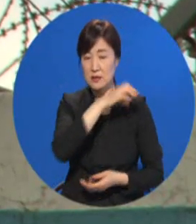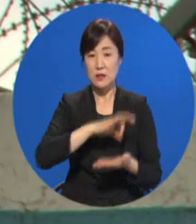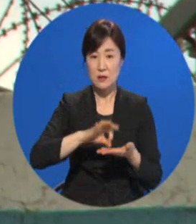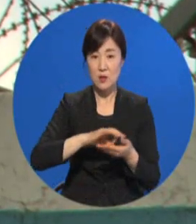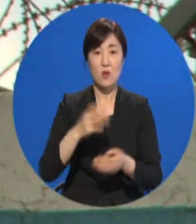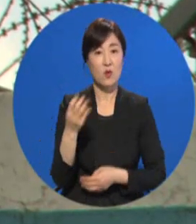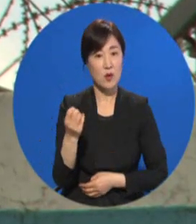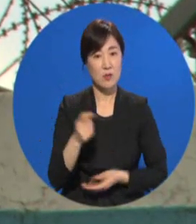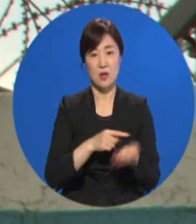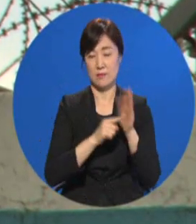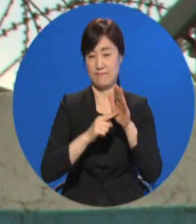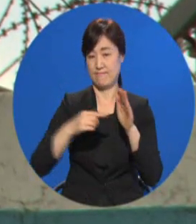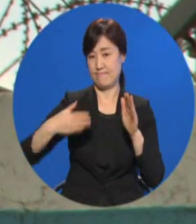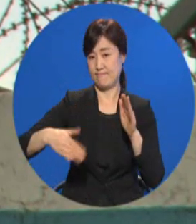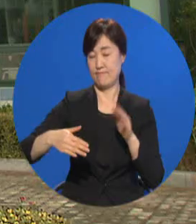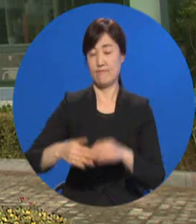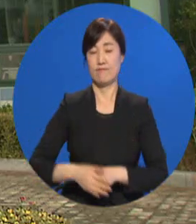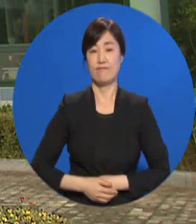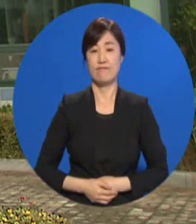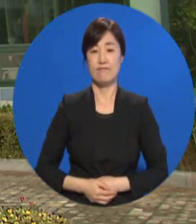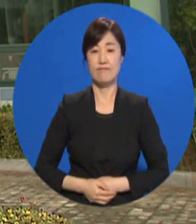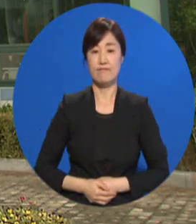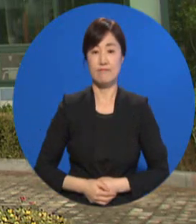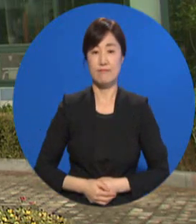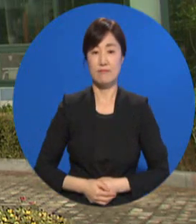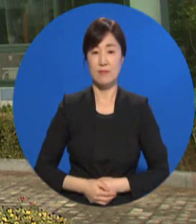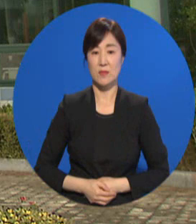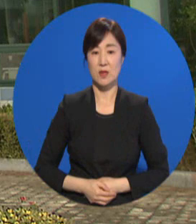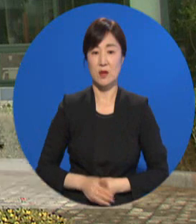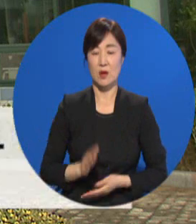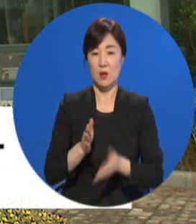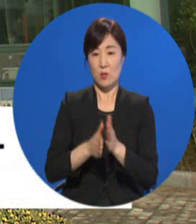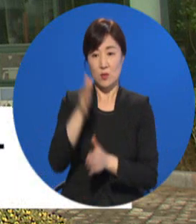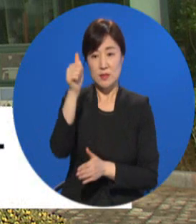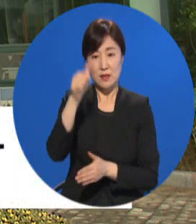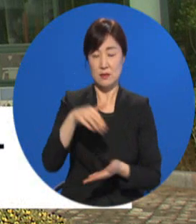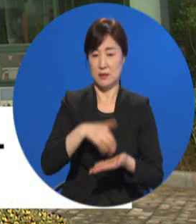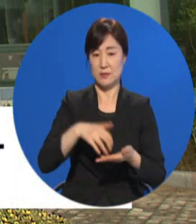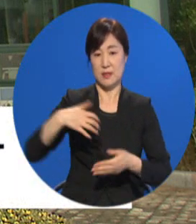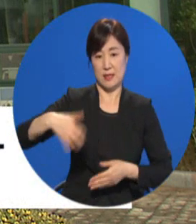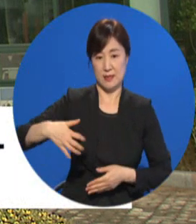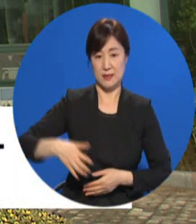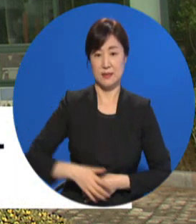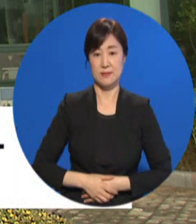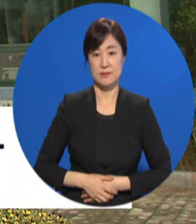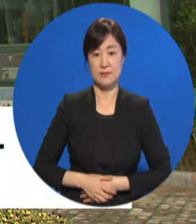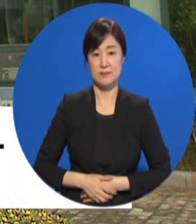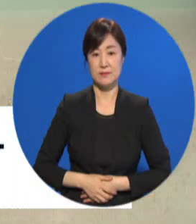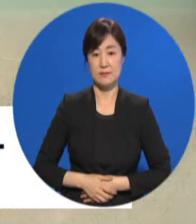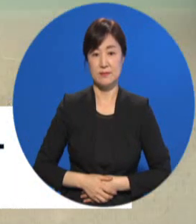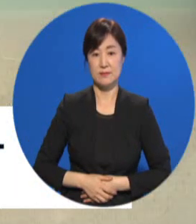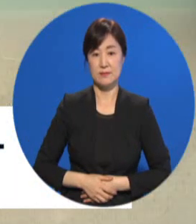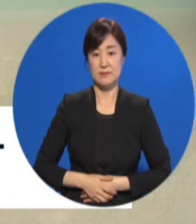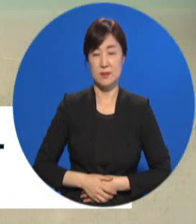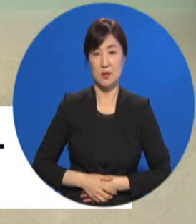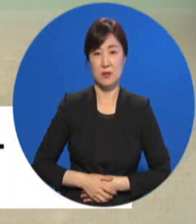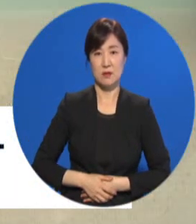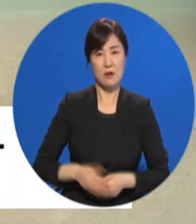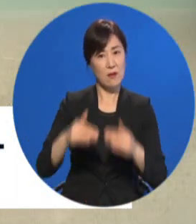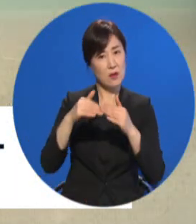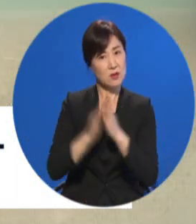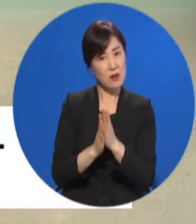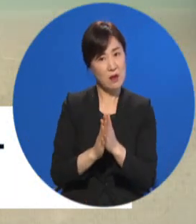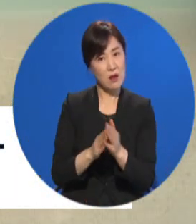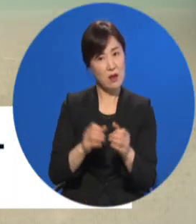들었는지 등은 밝히지 않았습니다. 그거는 본사에서 집계하거나 그러진 않은 것 같아요. 예. 지금도 그게 지금 뭐 철거됐는지